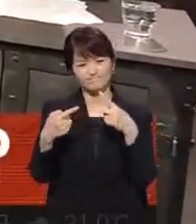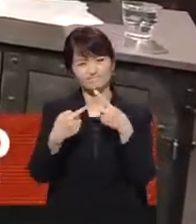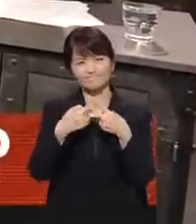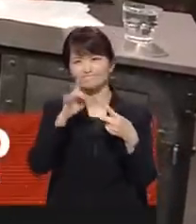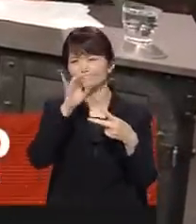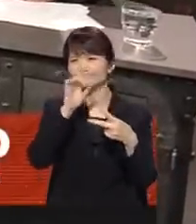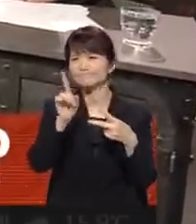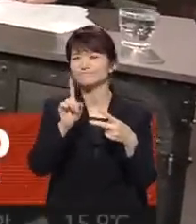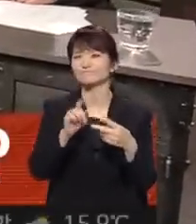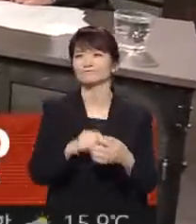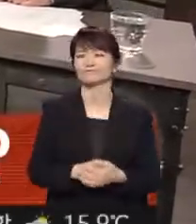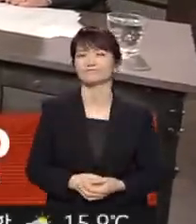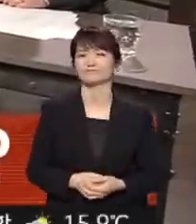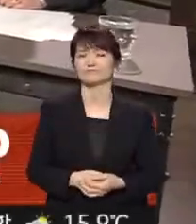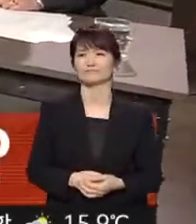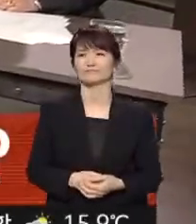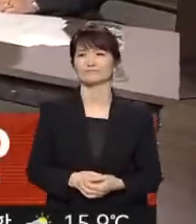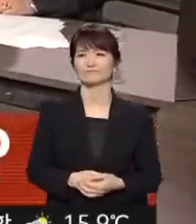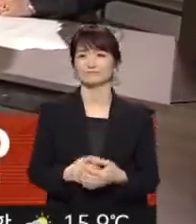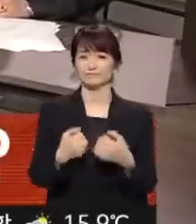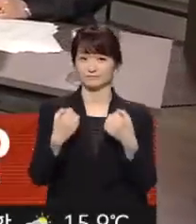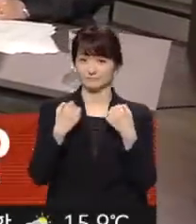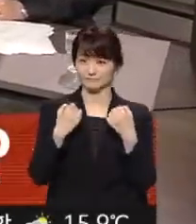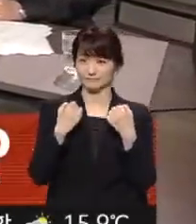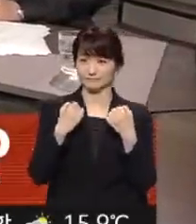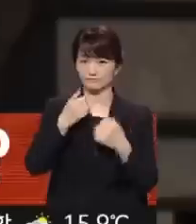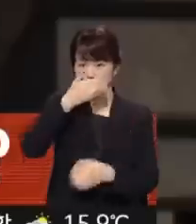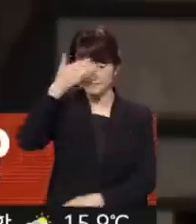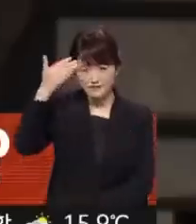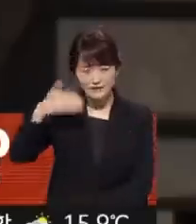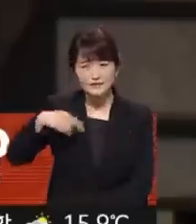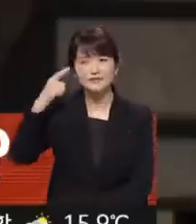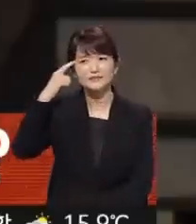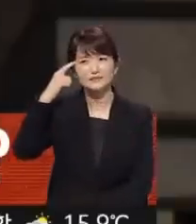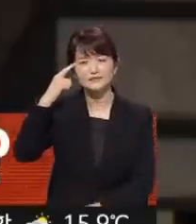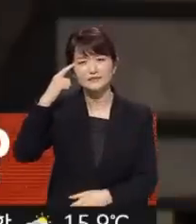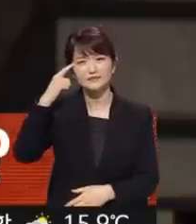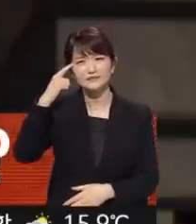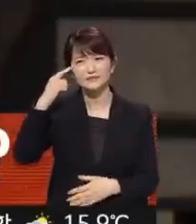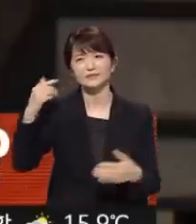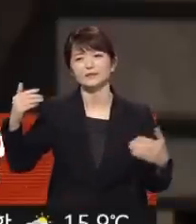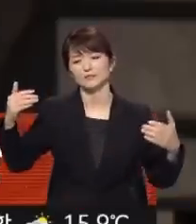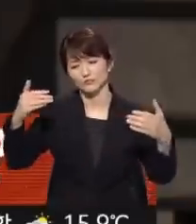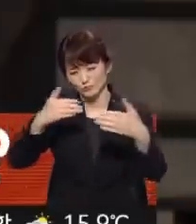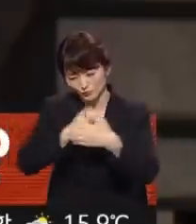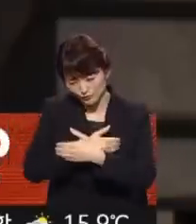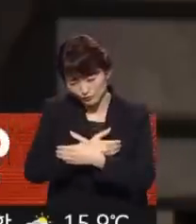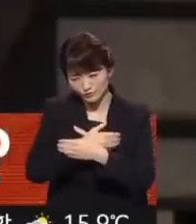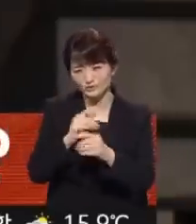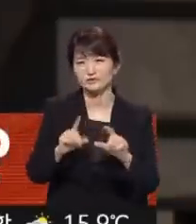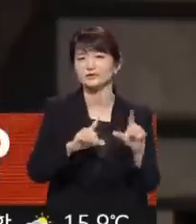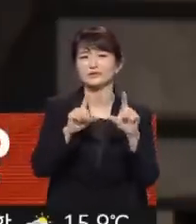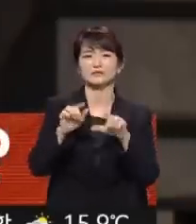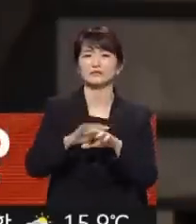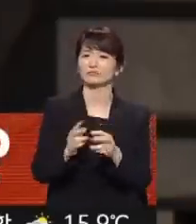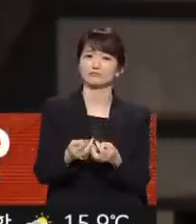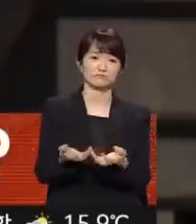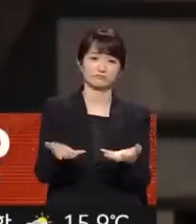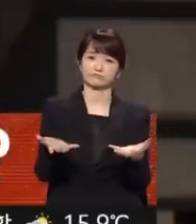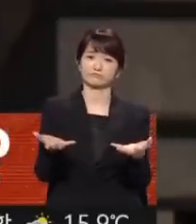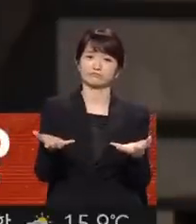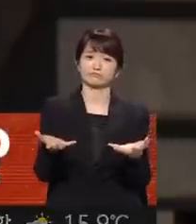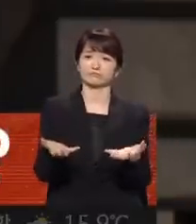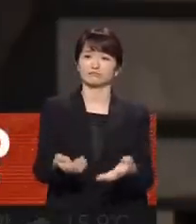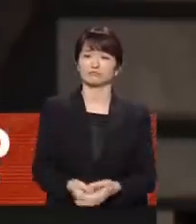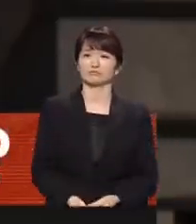이거 교수님 지금. 건강한 것을 다행으로 생각하시고 안고 사셔야 됩니다. 안고. 뭐 대책이 없습니다. 안 그러면 뭐